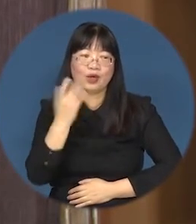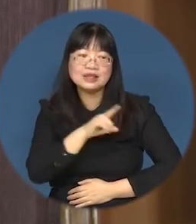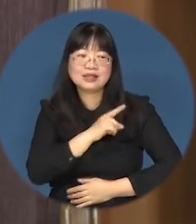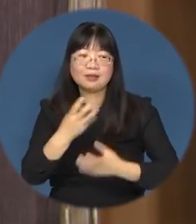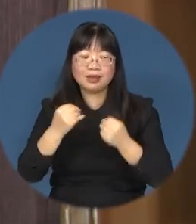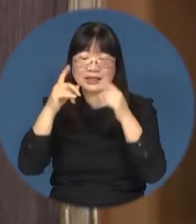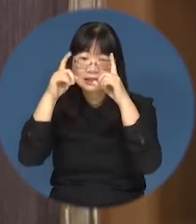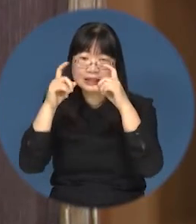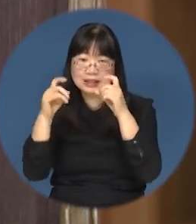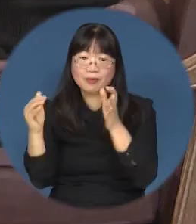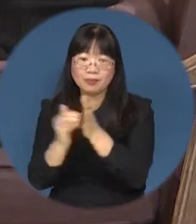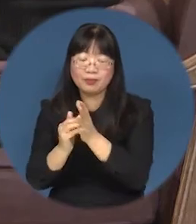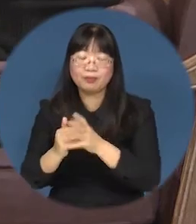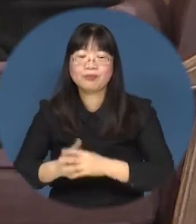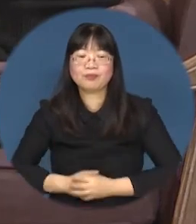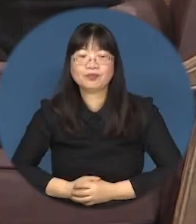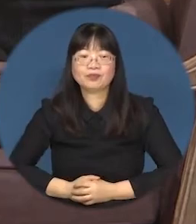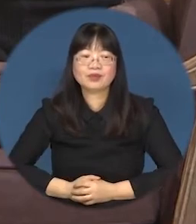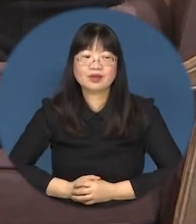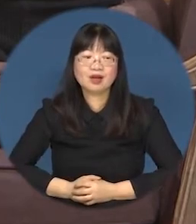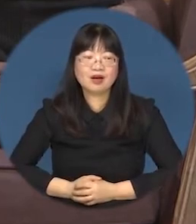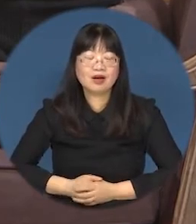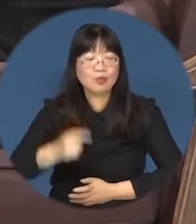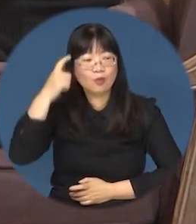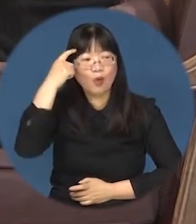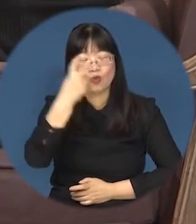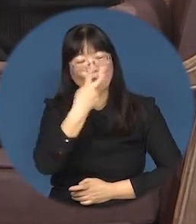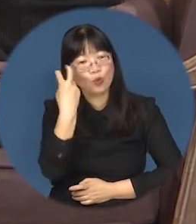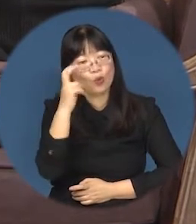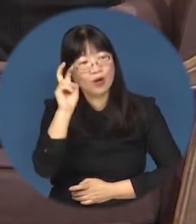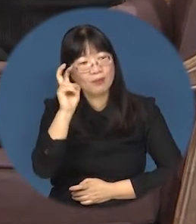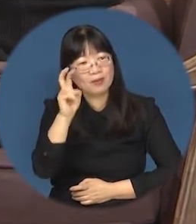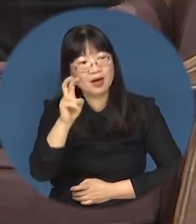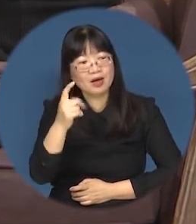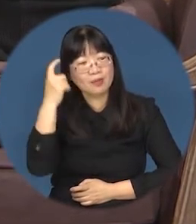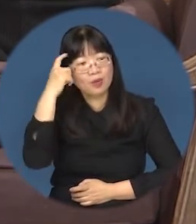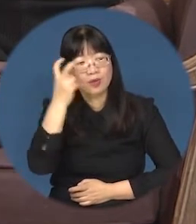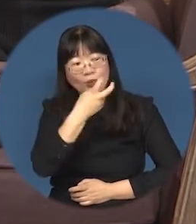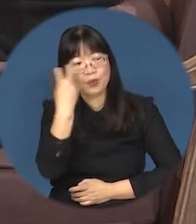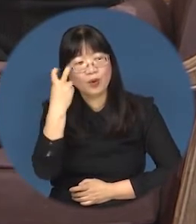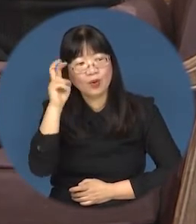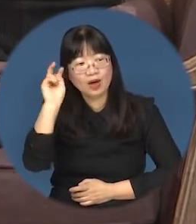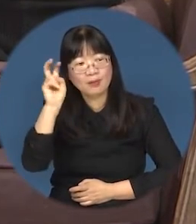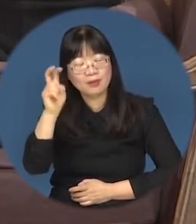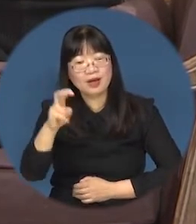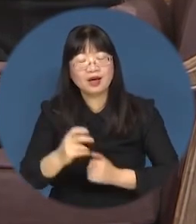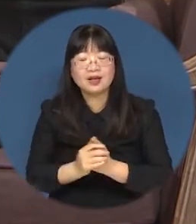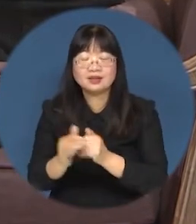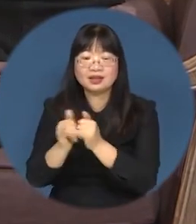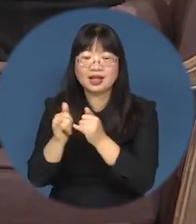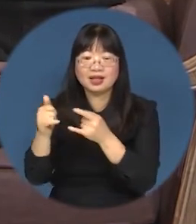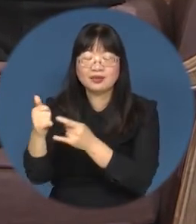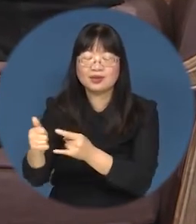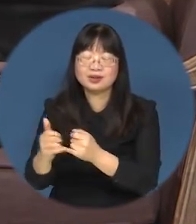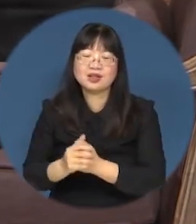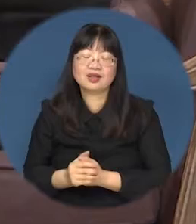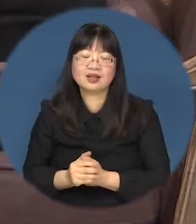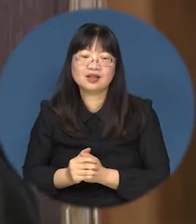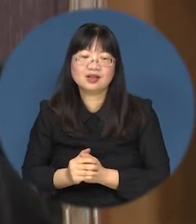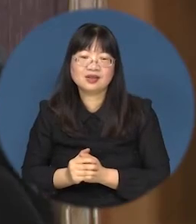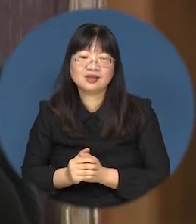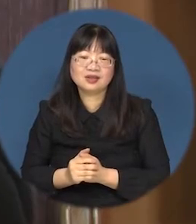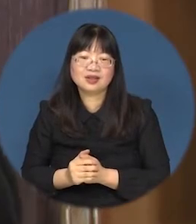찍습니다. 네. 네. 그만큼 또 머리도 좋은 거 아닐까요? 머리도 좋겠죠. 그죠? 예. 네. 사람들한테 또 이게